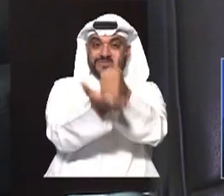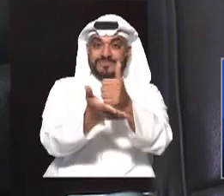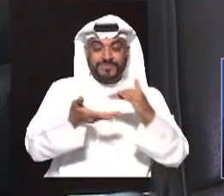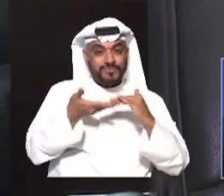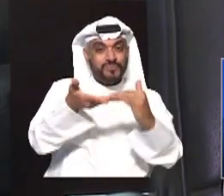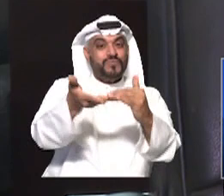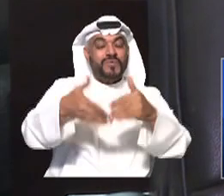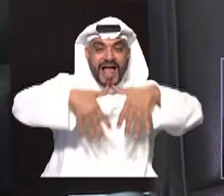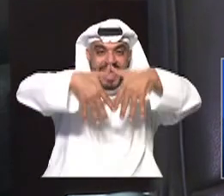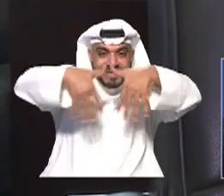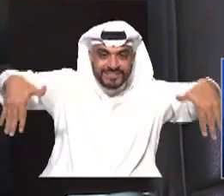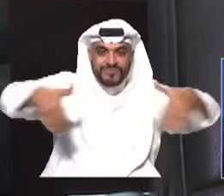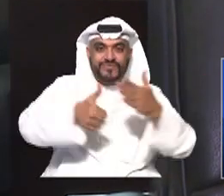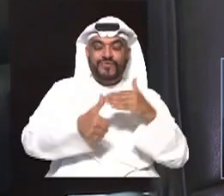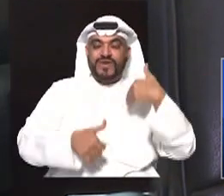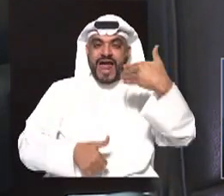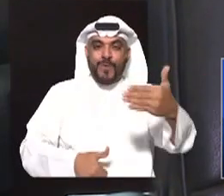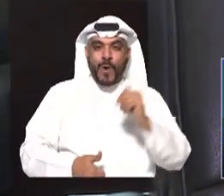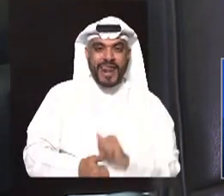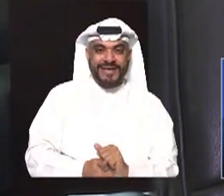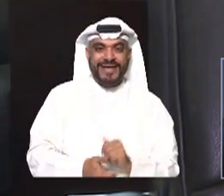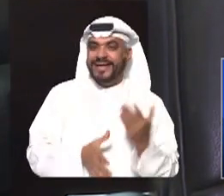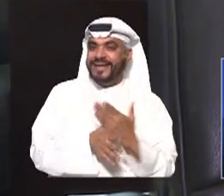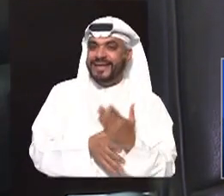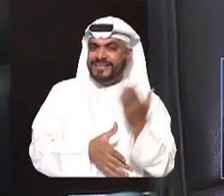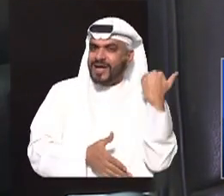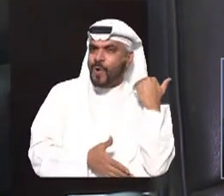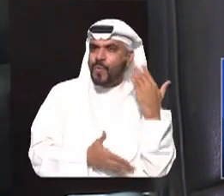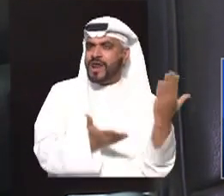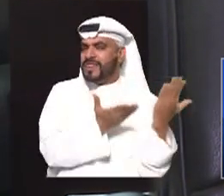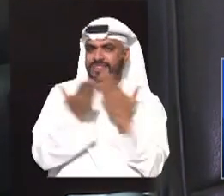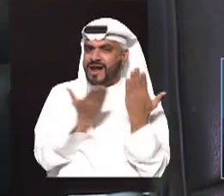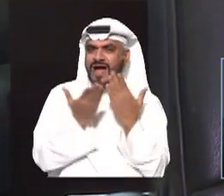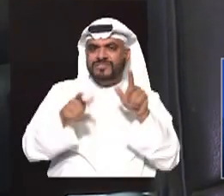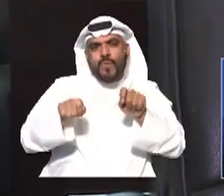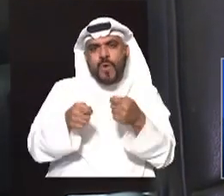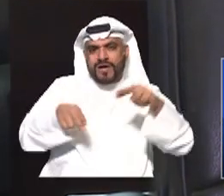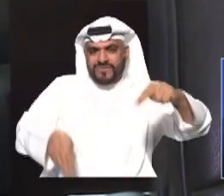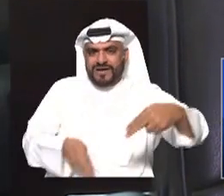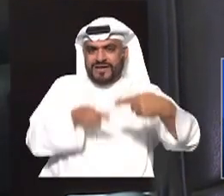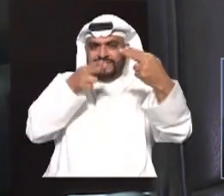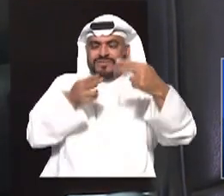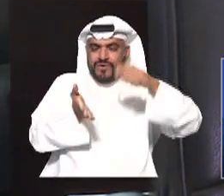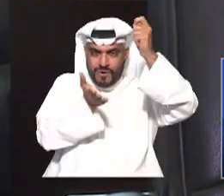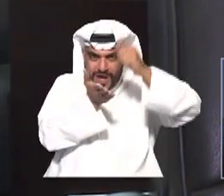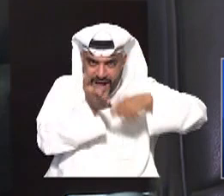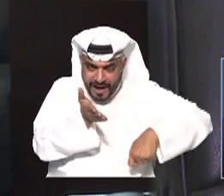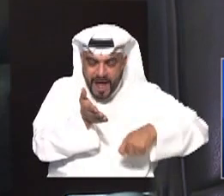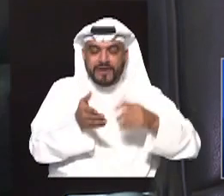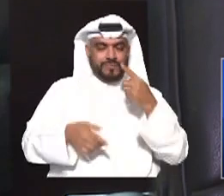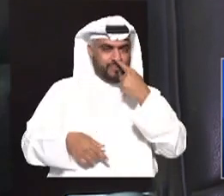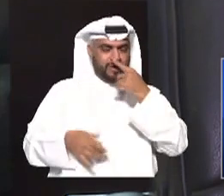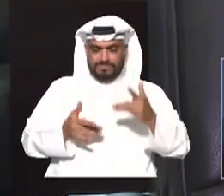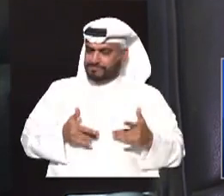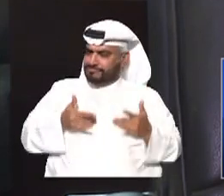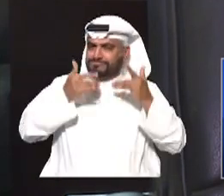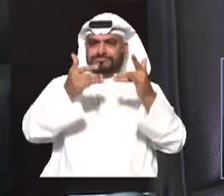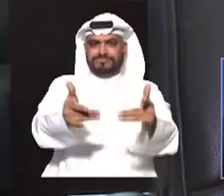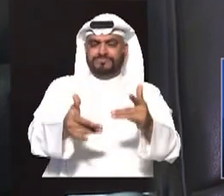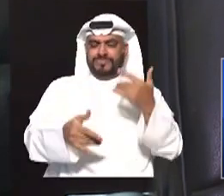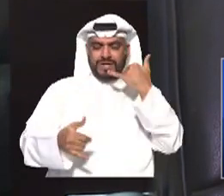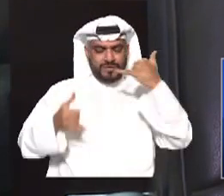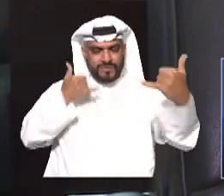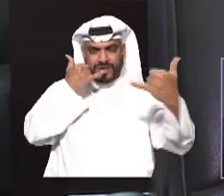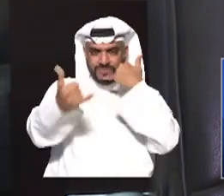الأمامية، خصوصا أن الدراسة كانت متوقفة وقتها بقرار من مجلس الوزراء. فتواصلنا مع